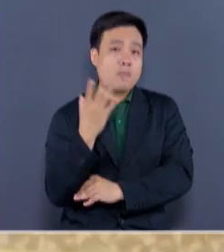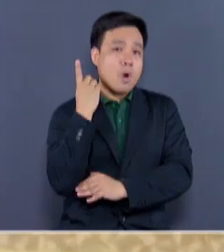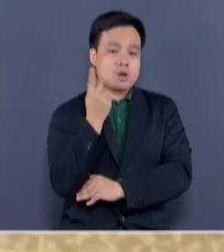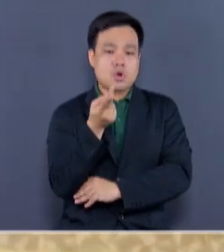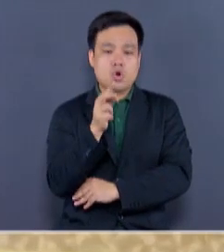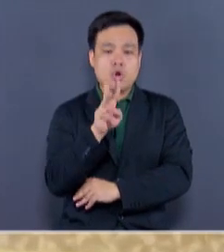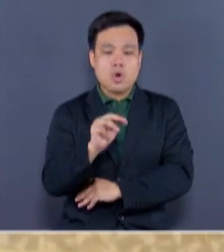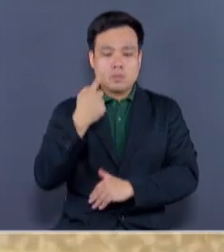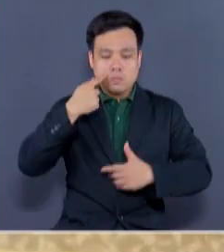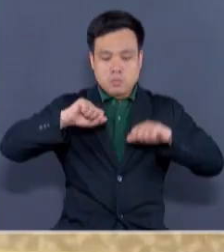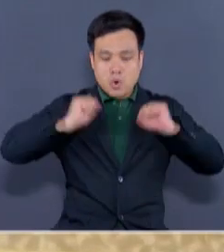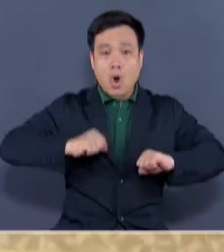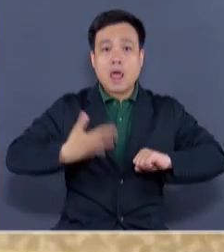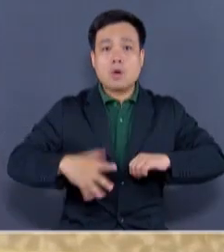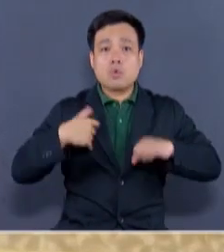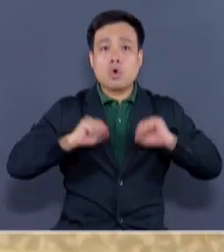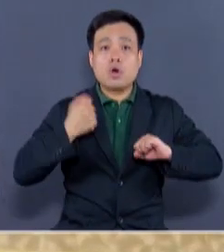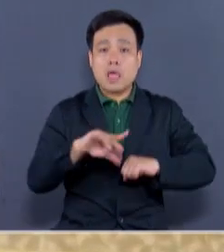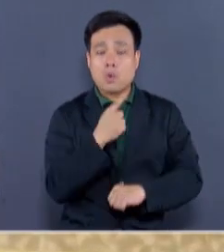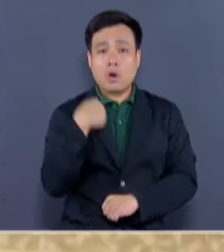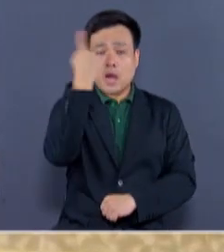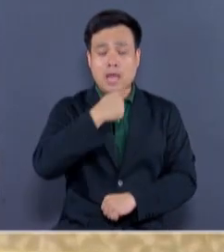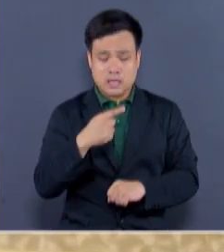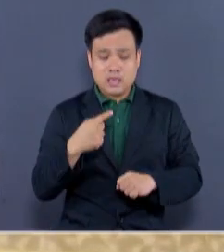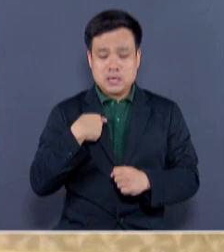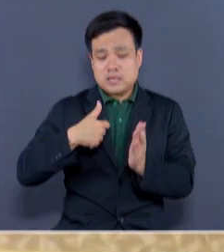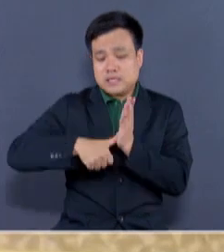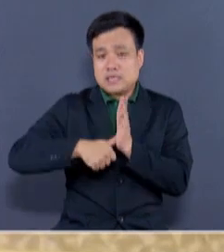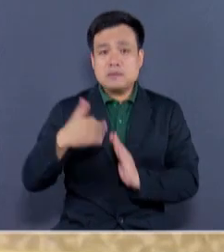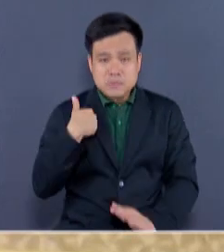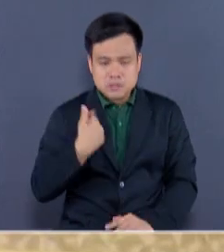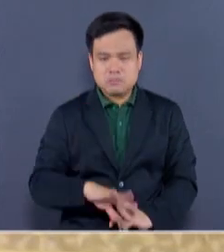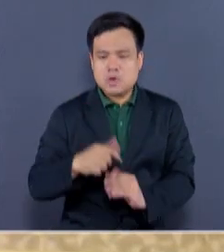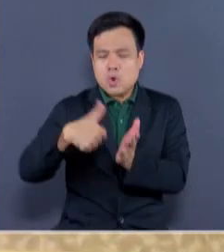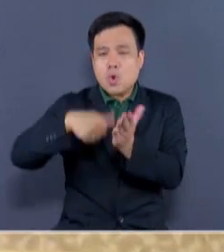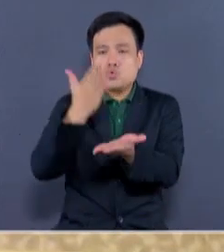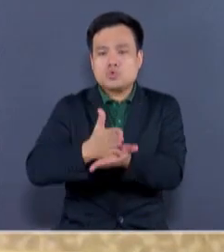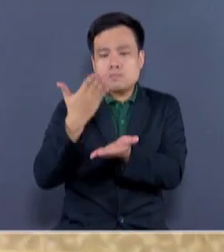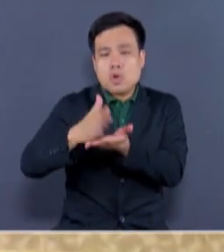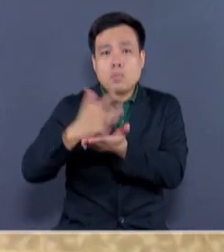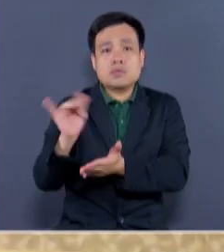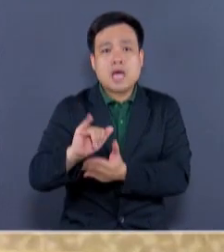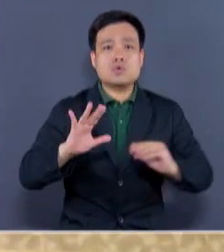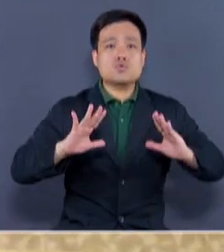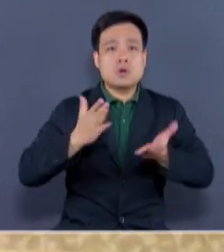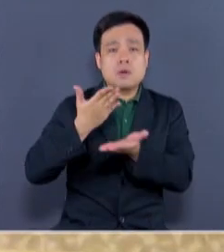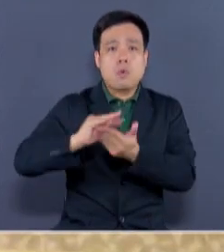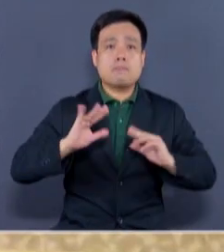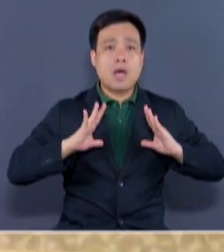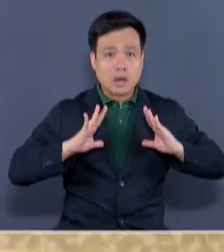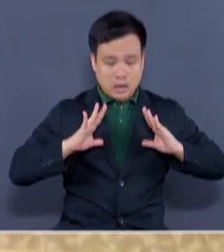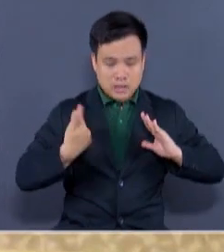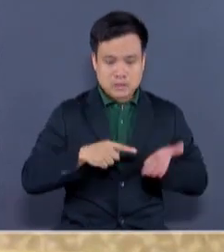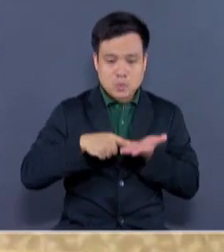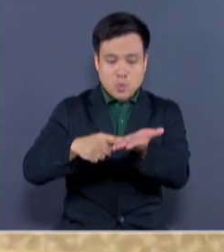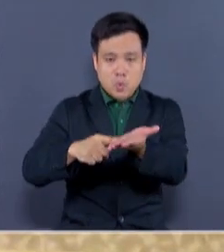เห็นชอบแล้วนะครับใครที่ต้องการจะพักหนี้ไปแจ้งความประสงค์ได้เลยที่ธกส.นะฮะตั้งแต่วันที่1ตุลา